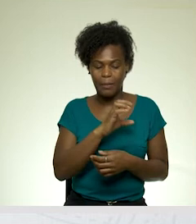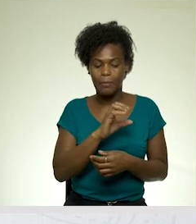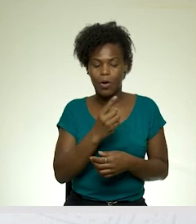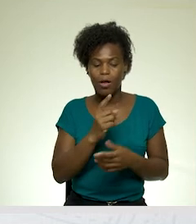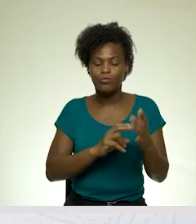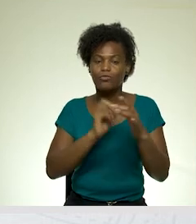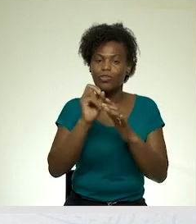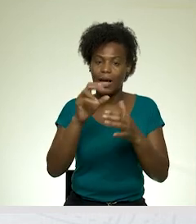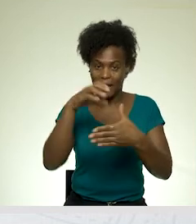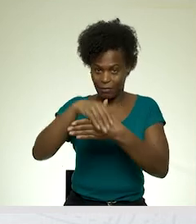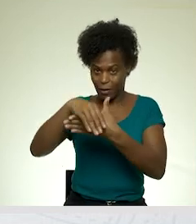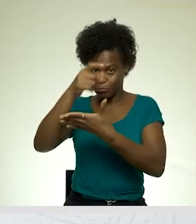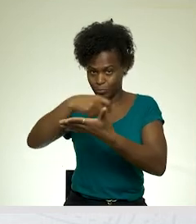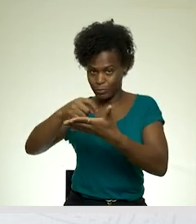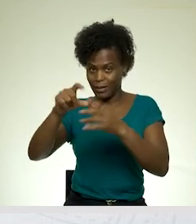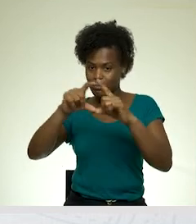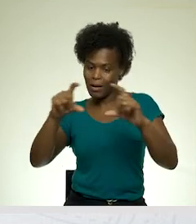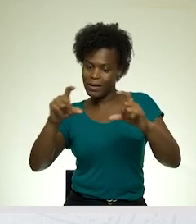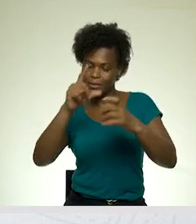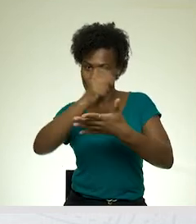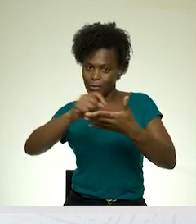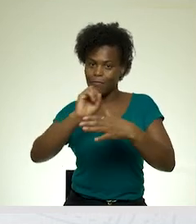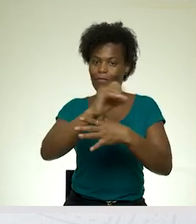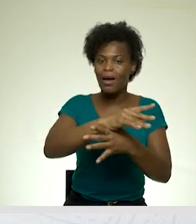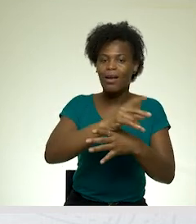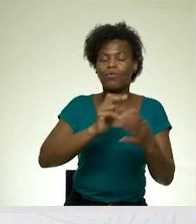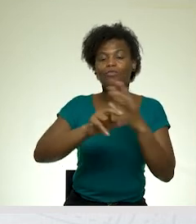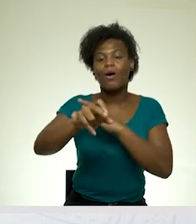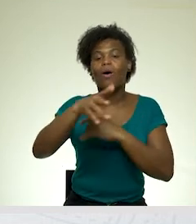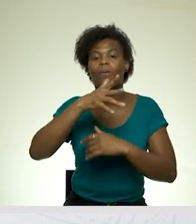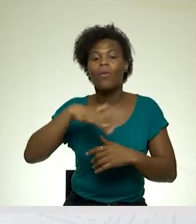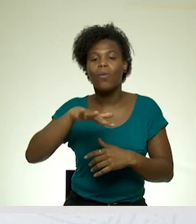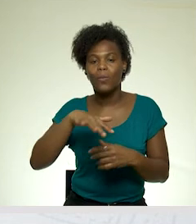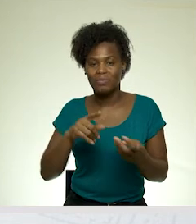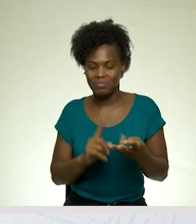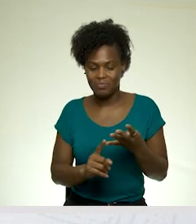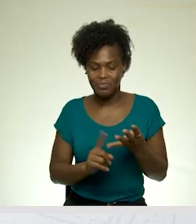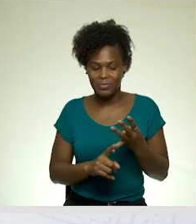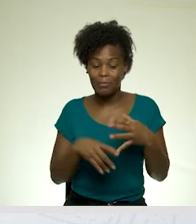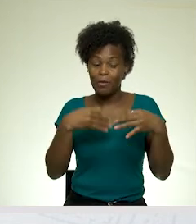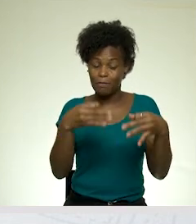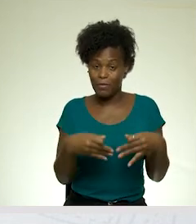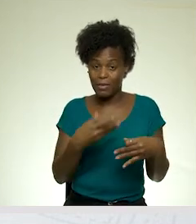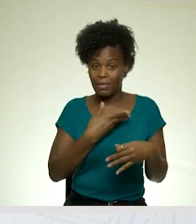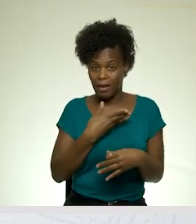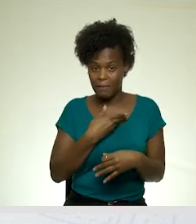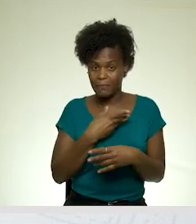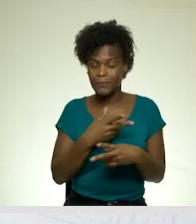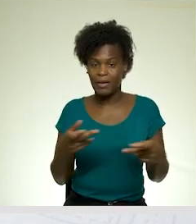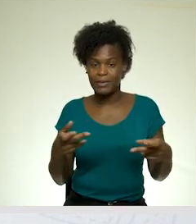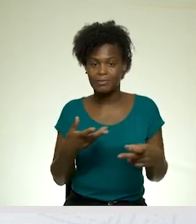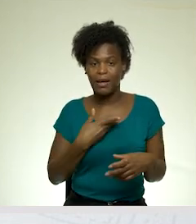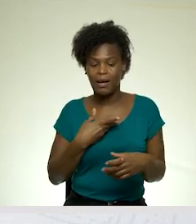C. Pour envoyer une carte postale, nous allons à. Et finalement, la phrase